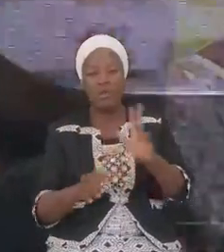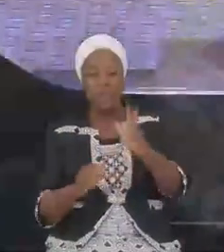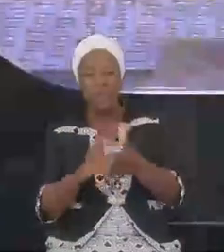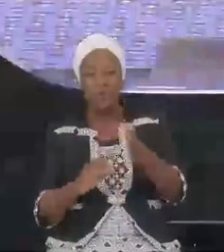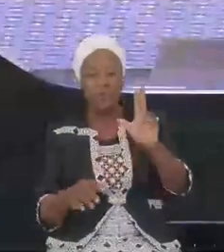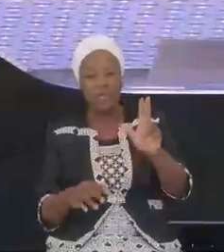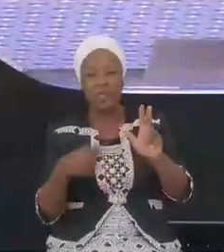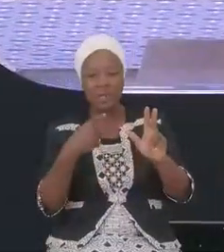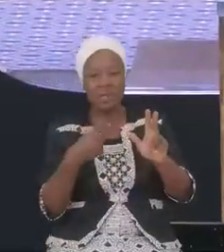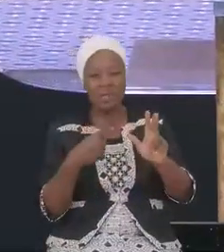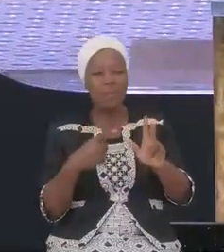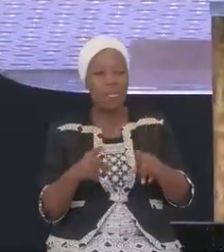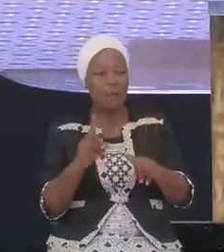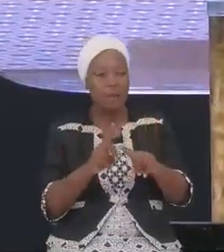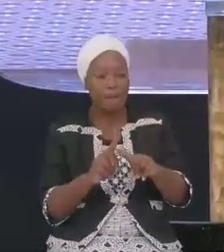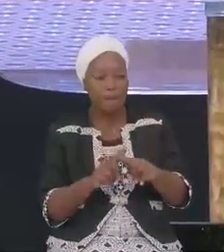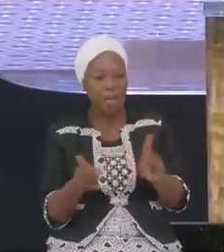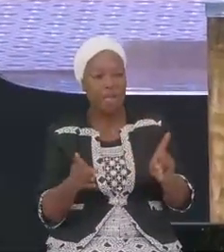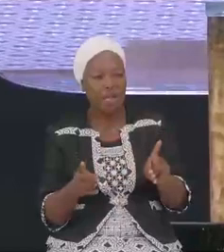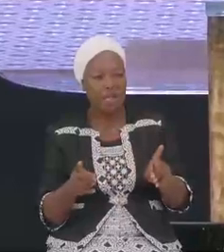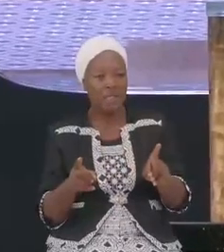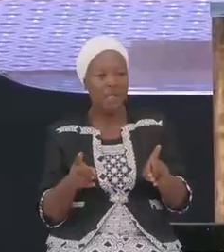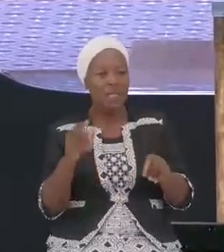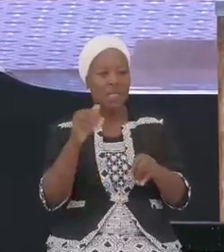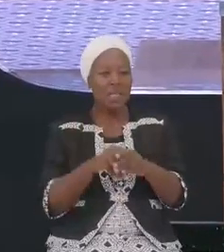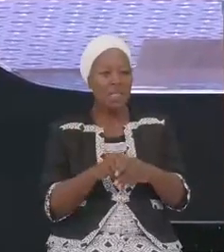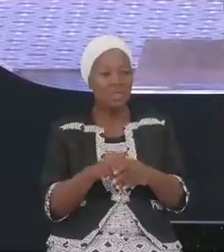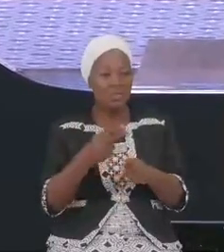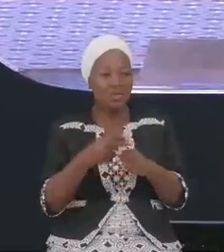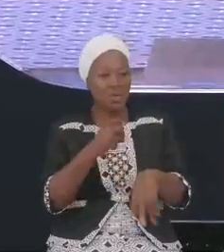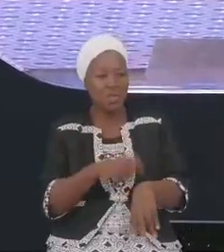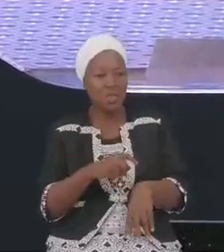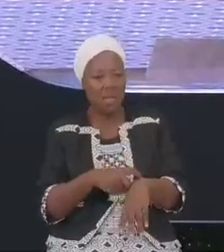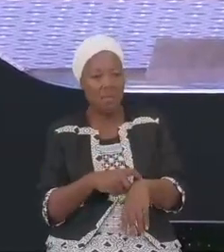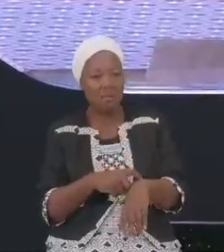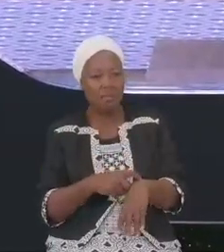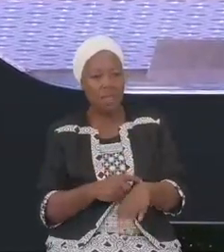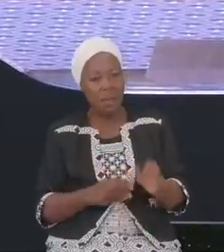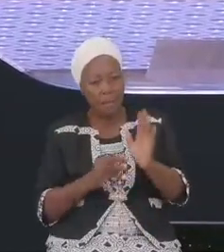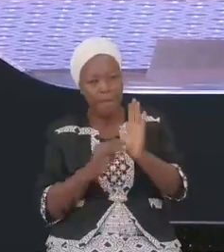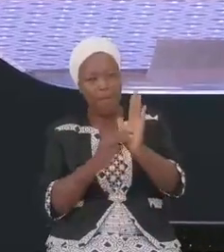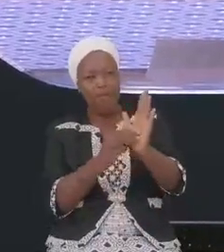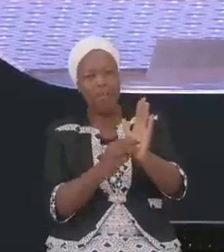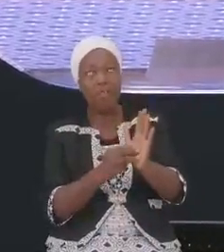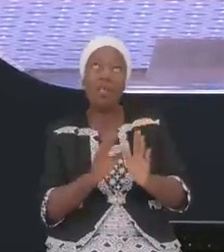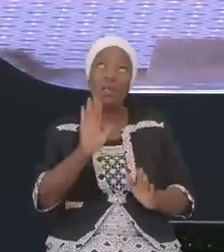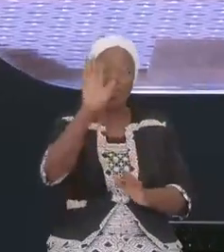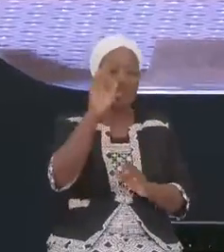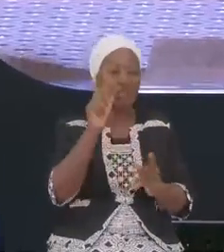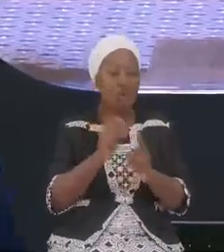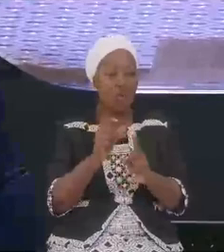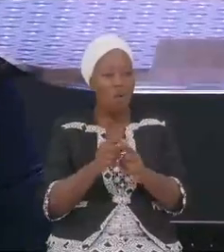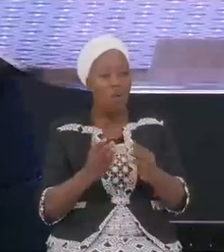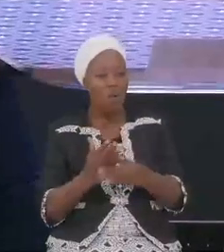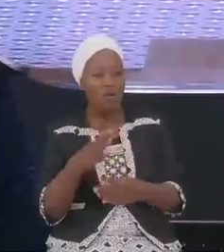dit: et qui a manifesté sa parole en son temps par la